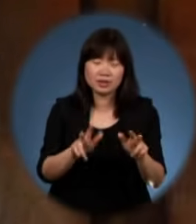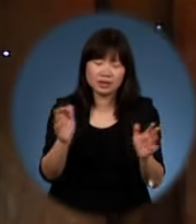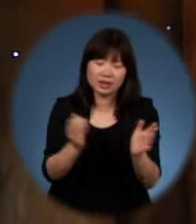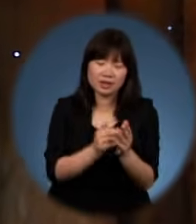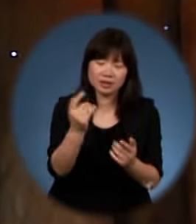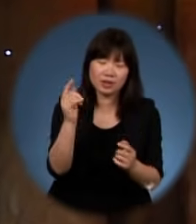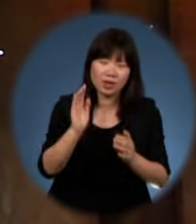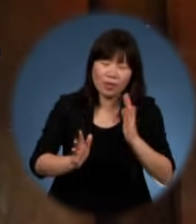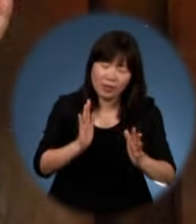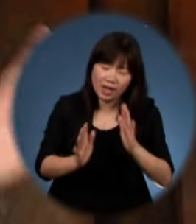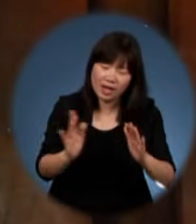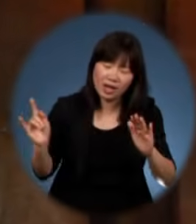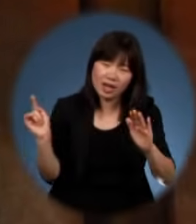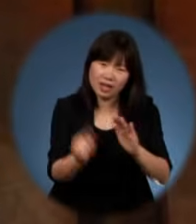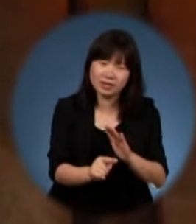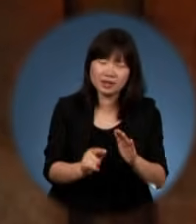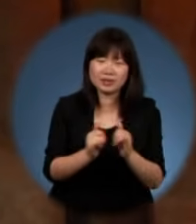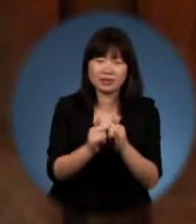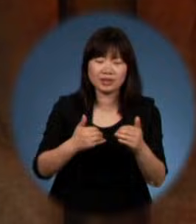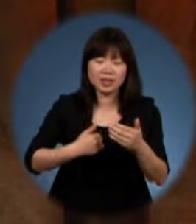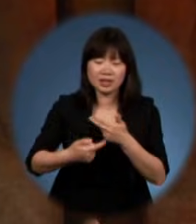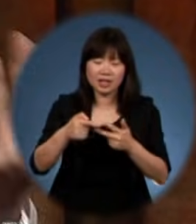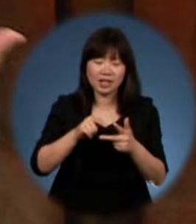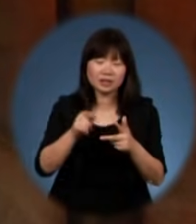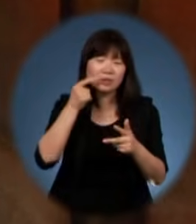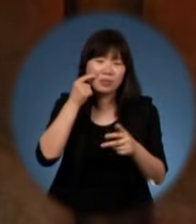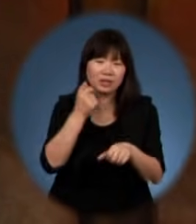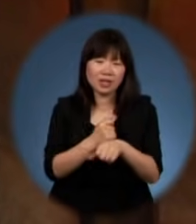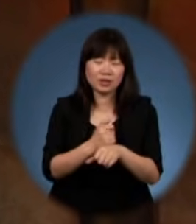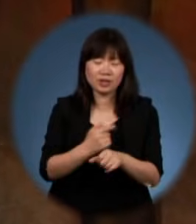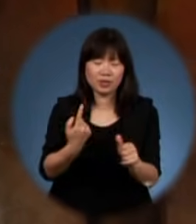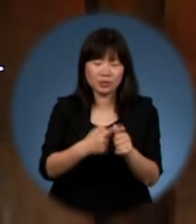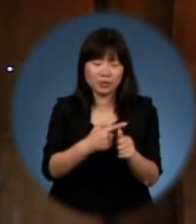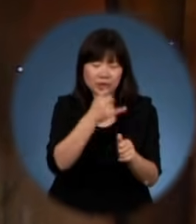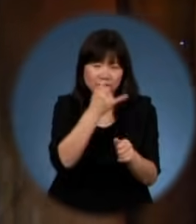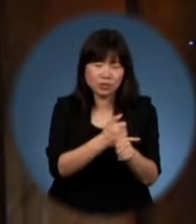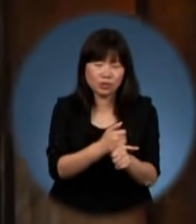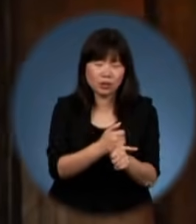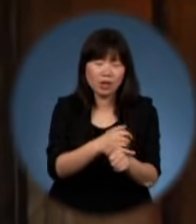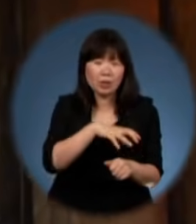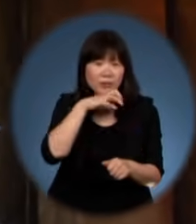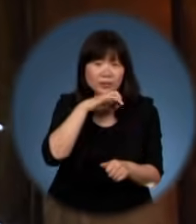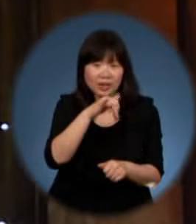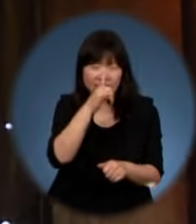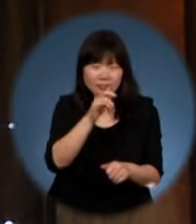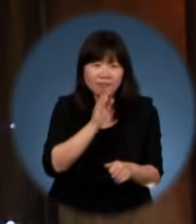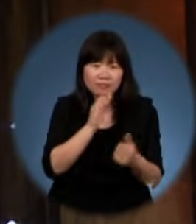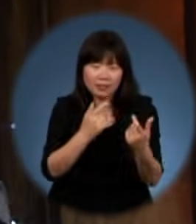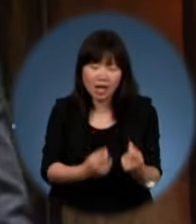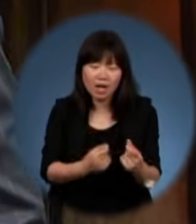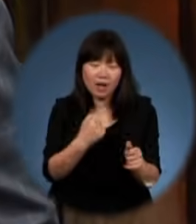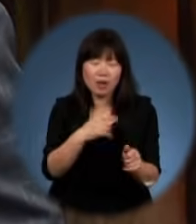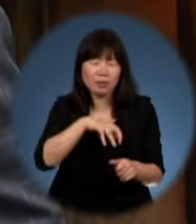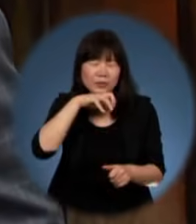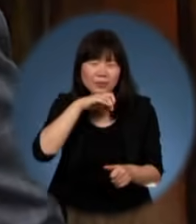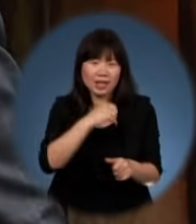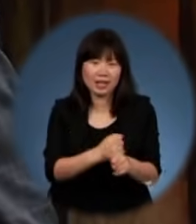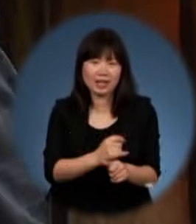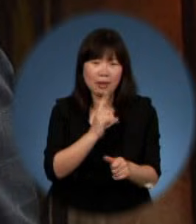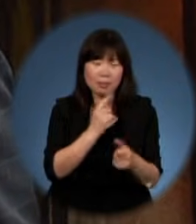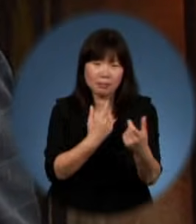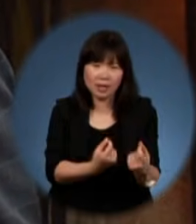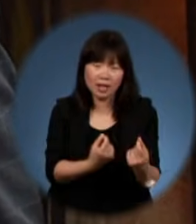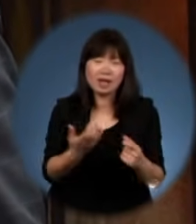달려왔는데 사람들이 나를 이해하지 못하고 나에게 요구하고 불평을 들어온다는 말이 되죠 불평을 틀어 논다는 것이죠